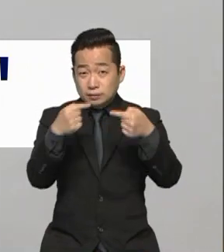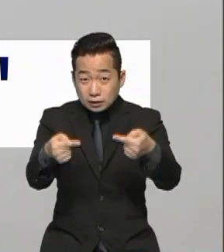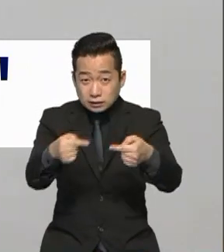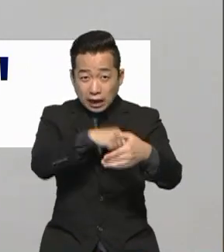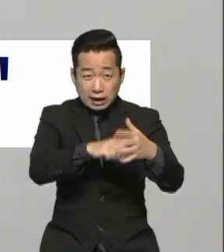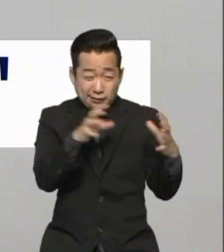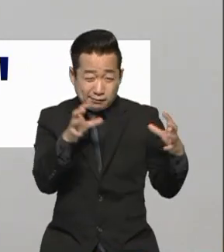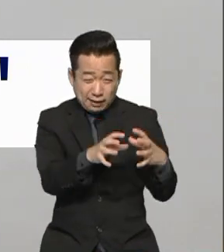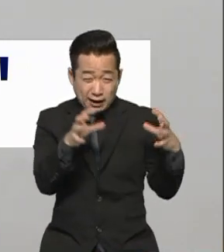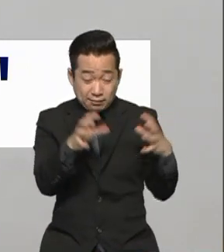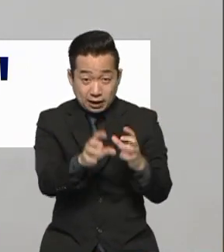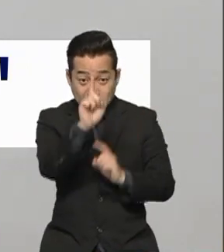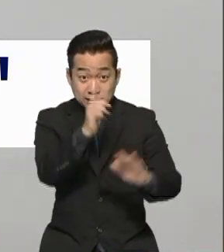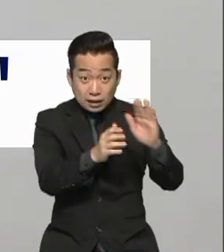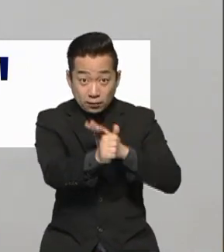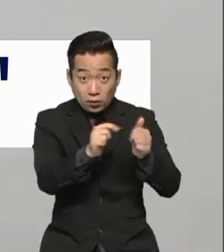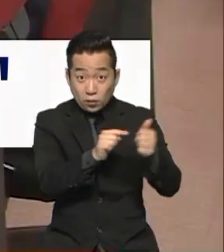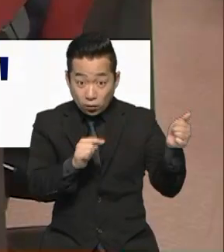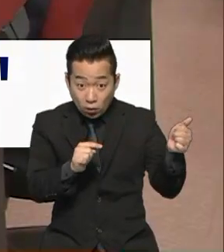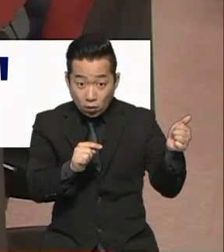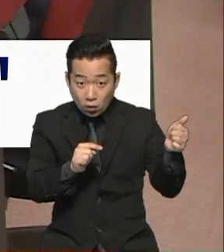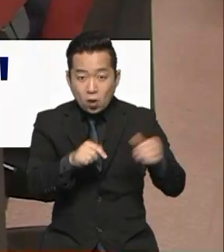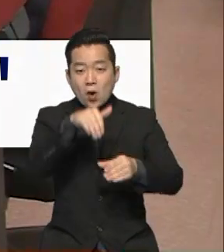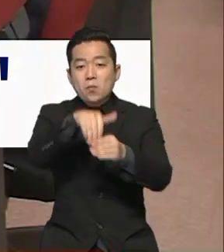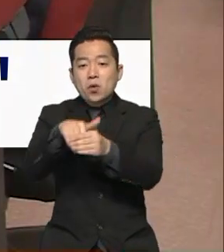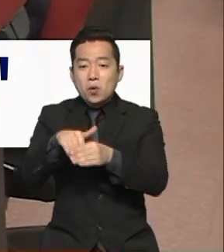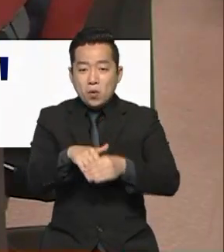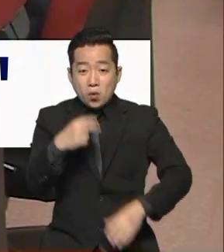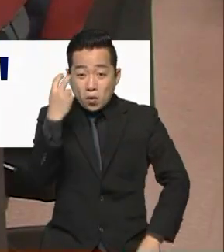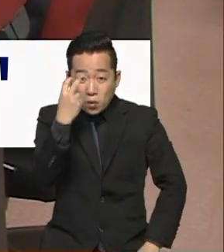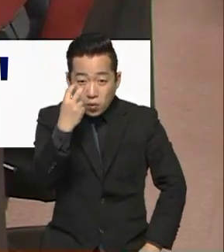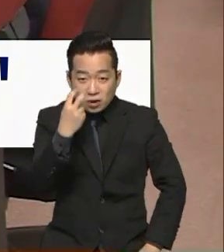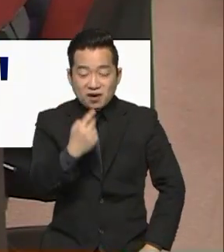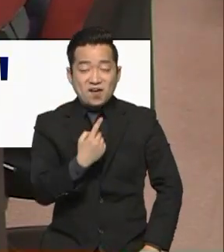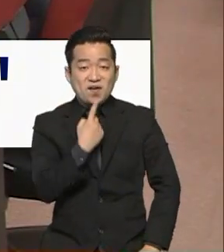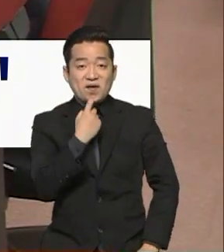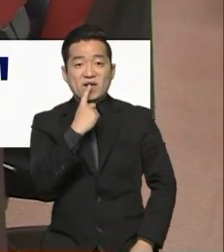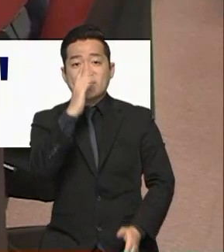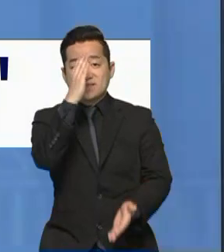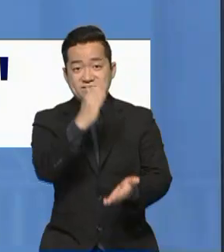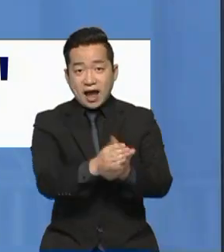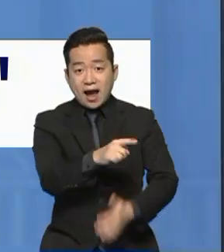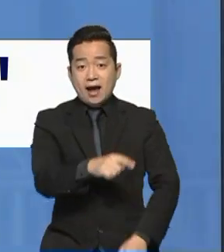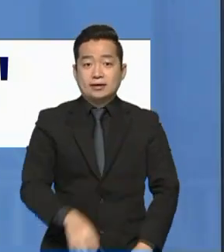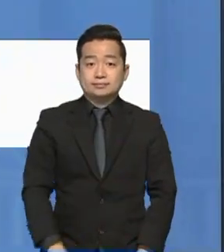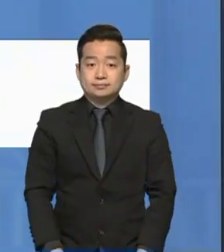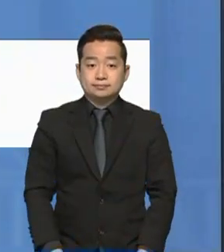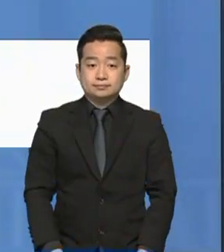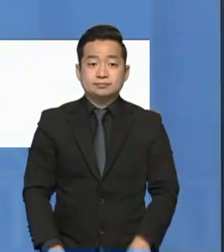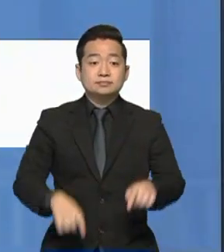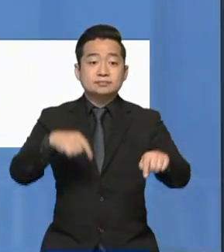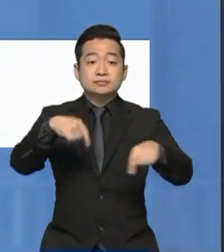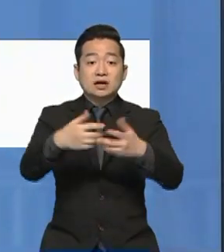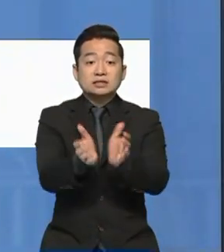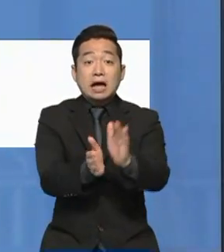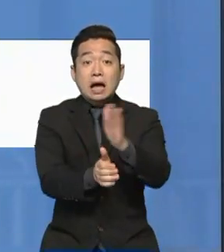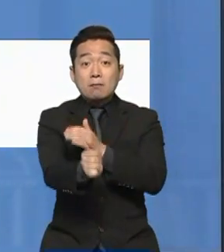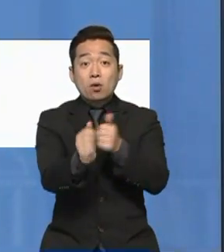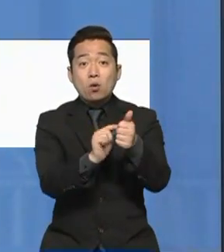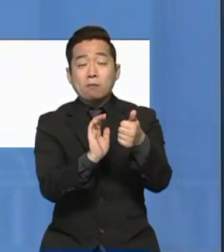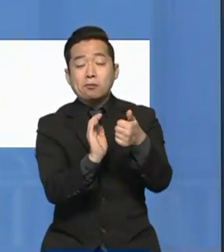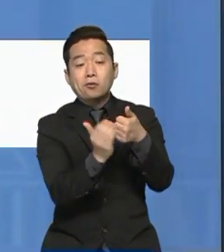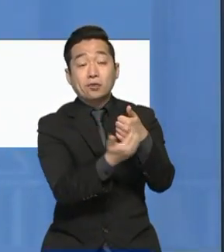내부결속을 다진 이대표량의 표단 속 목적에 겁박을 멈추라고 주장했습니다 당 대표 방탄을